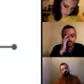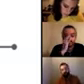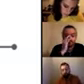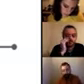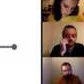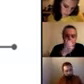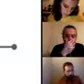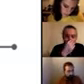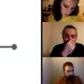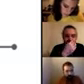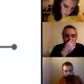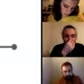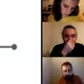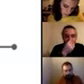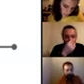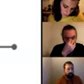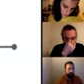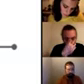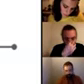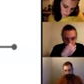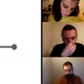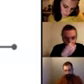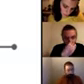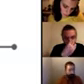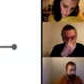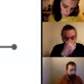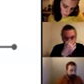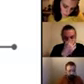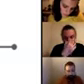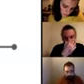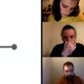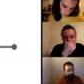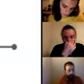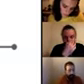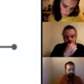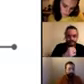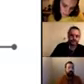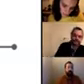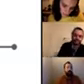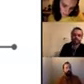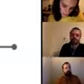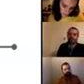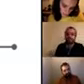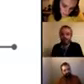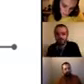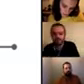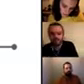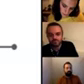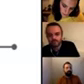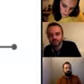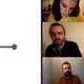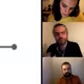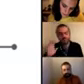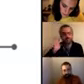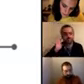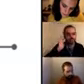sonrasında malumumuz pandemi dönemiyle beraber, her şeyle beraber bu da sekteye uğradı biraz süreç ve biraz işte o ilk